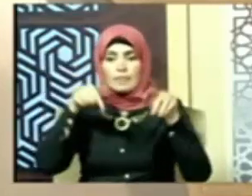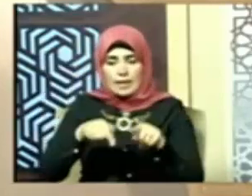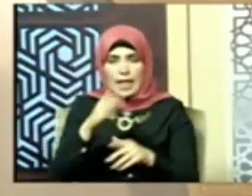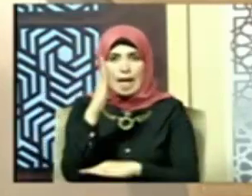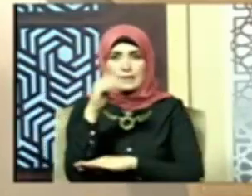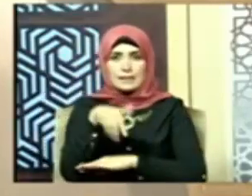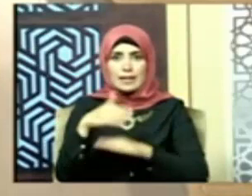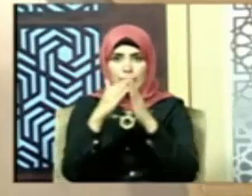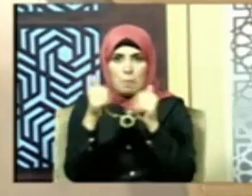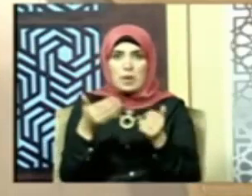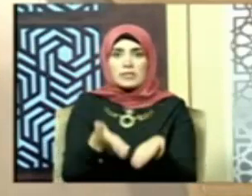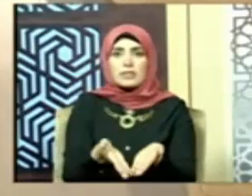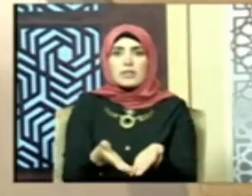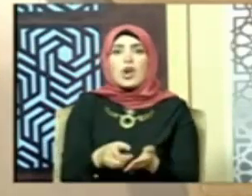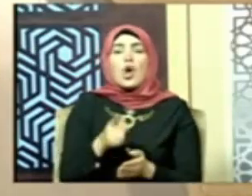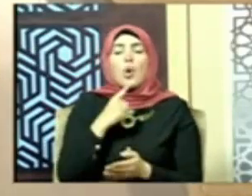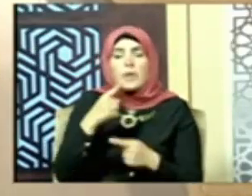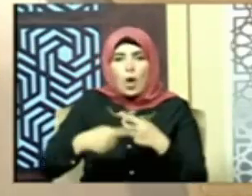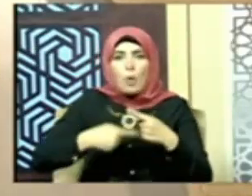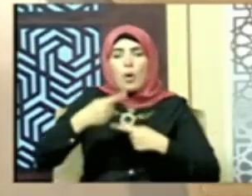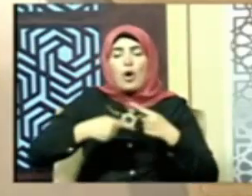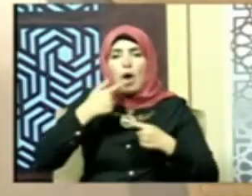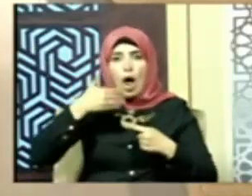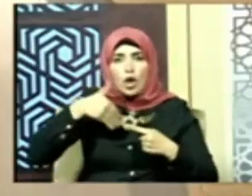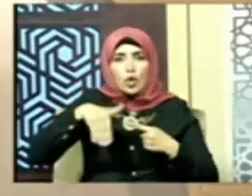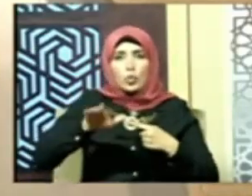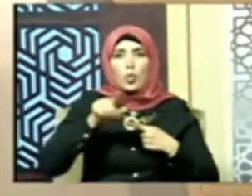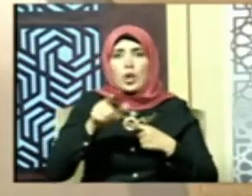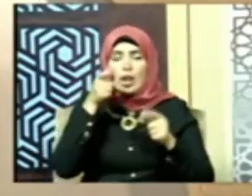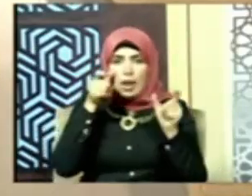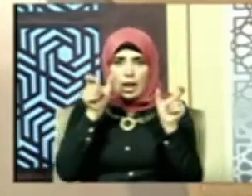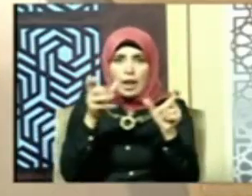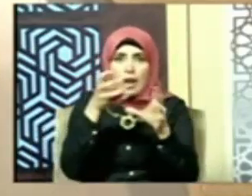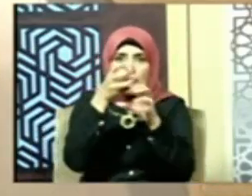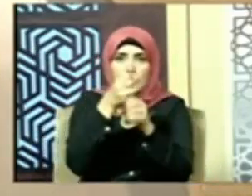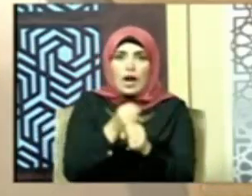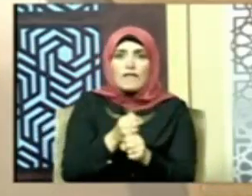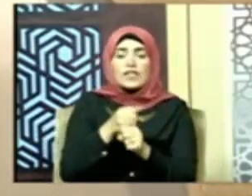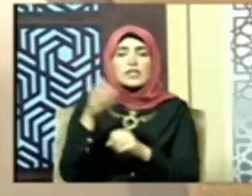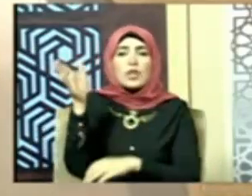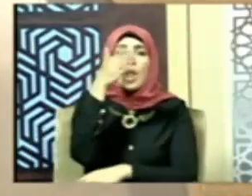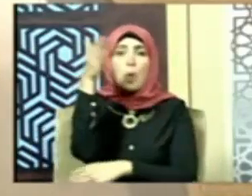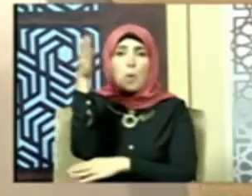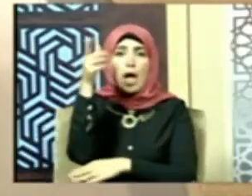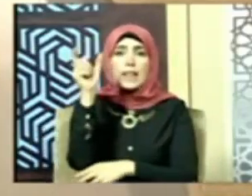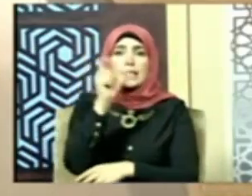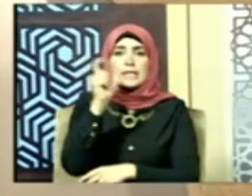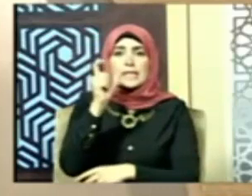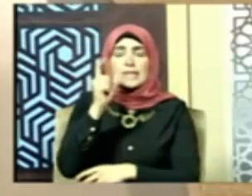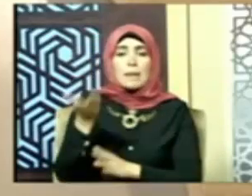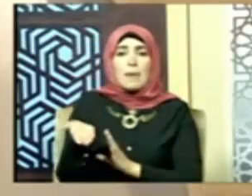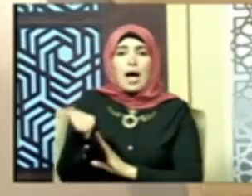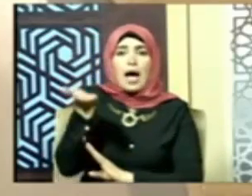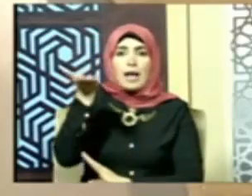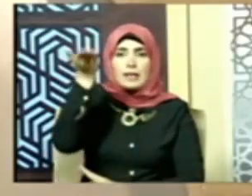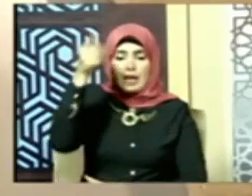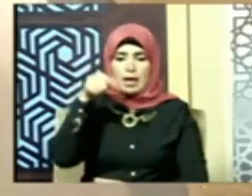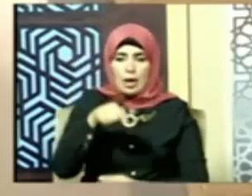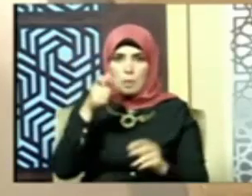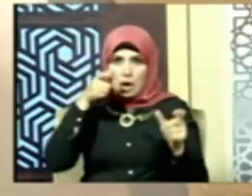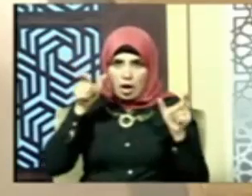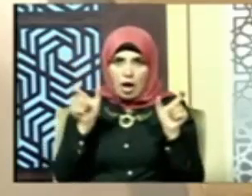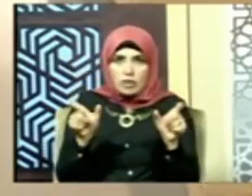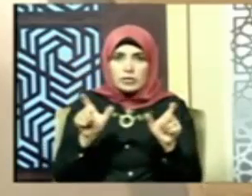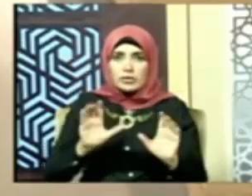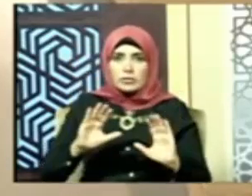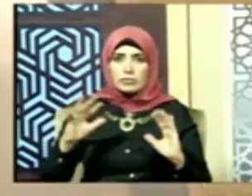وما زالت وستظل تحمل لواء الإسلام عاليا، وهي حصن العروبة